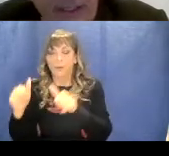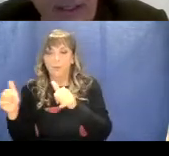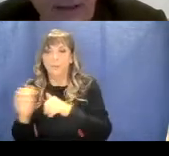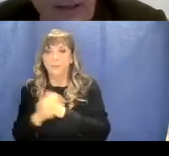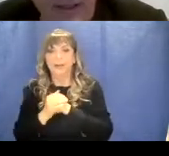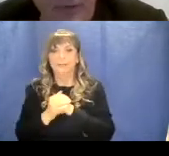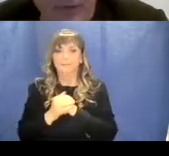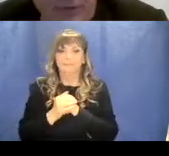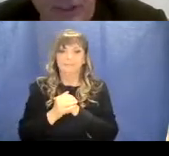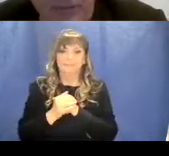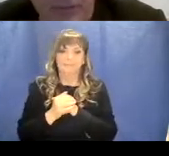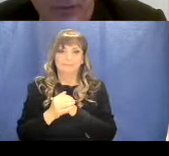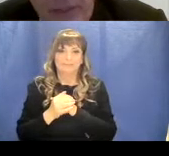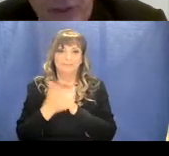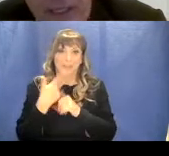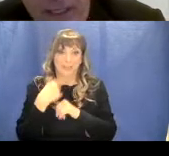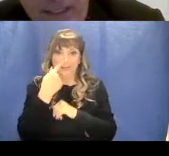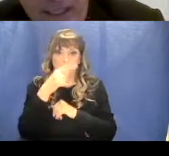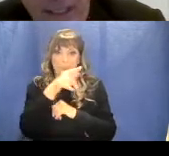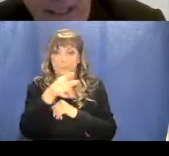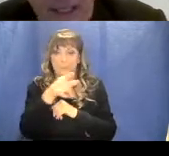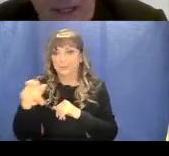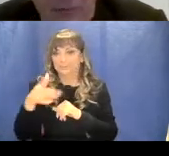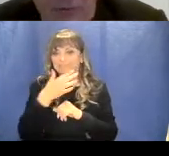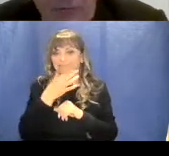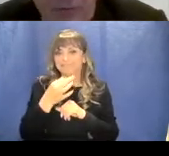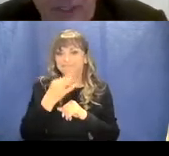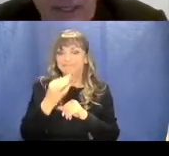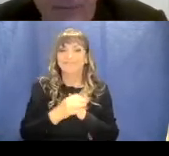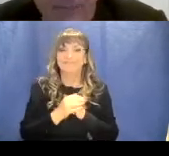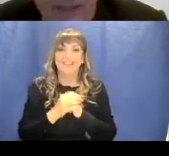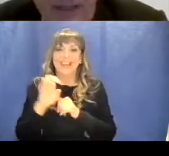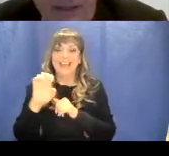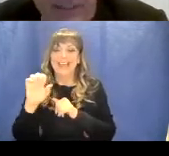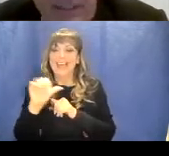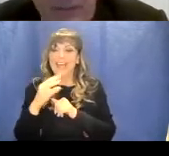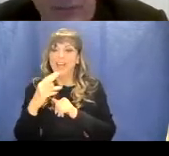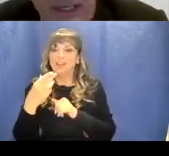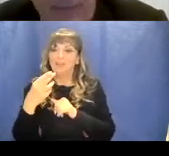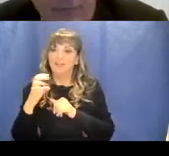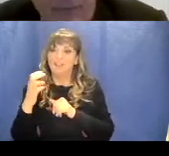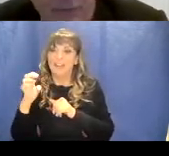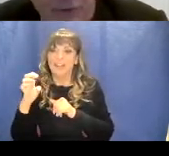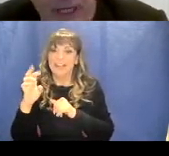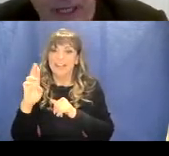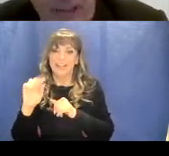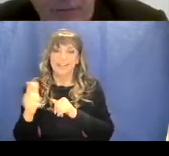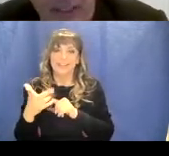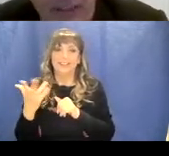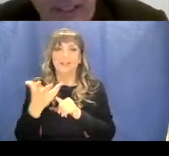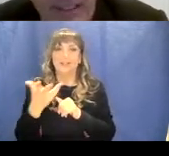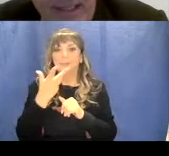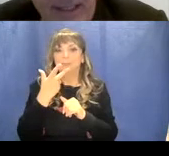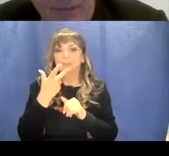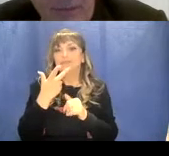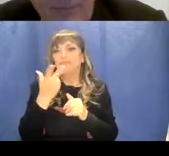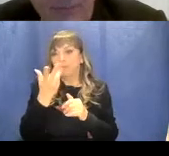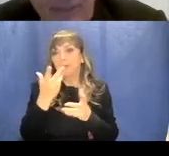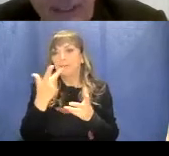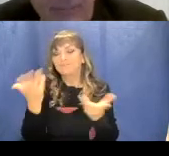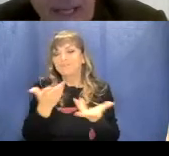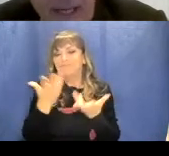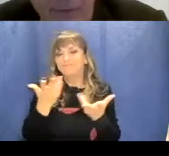averle di questo tipo escher si è dilettato a costruire queste mattonelle forma di uccello che tassella